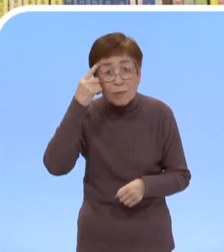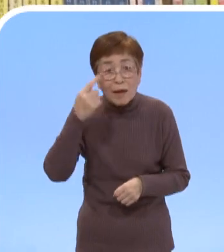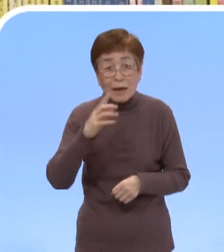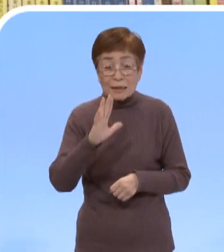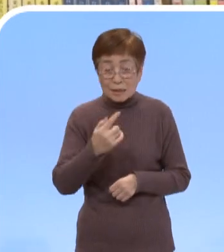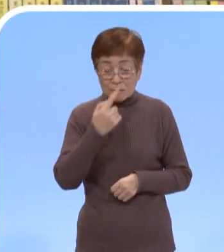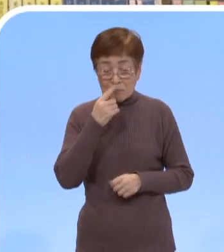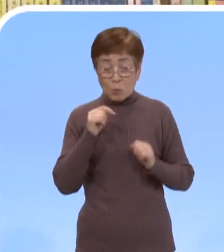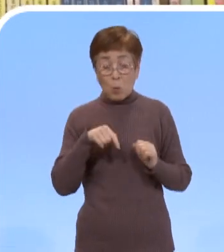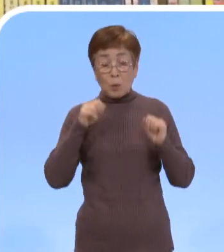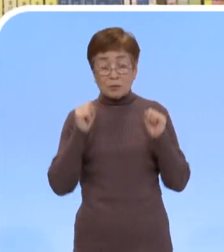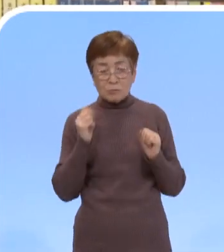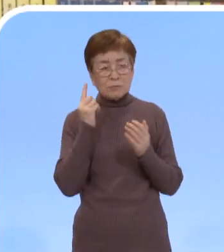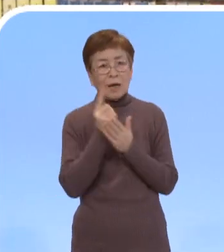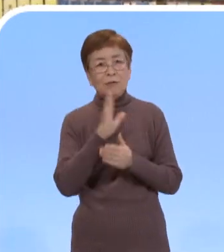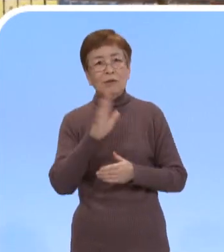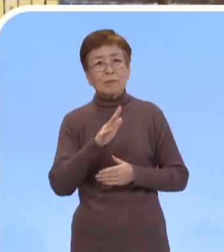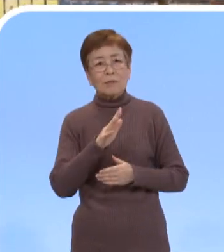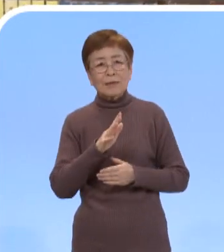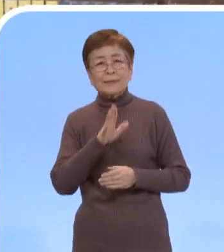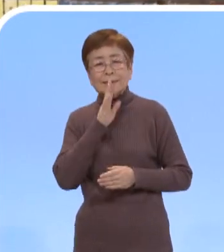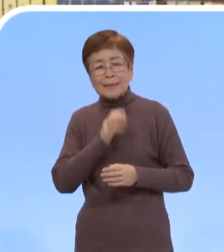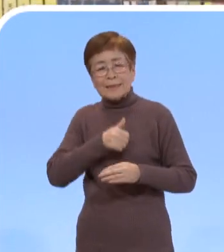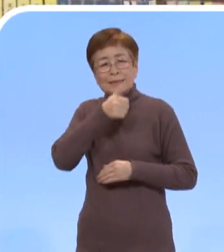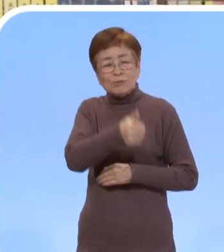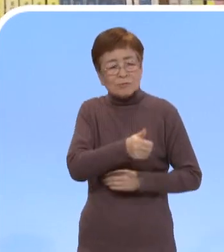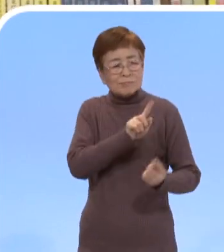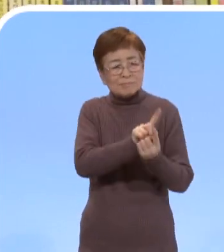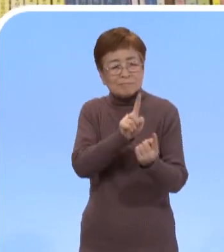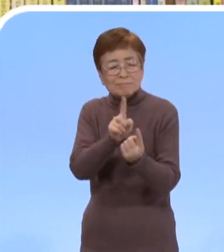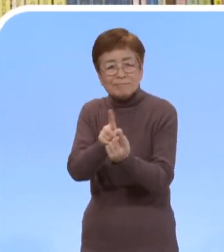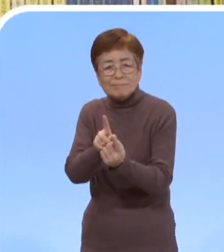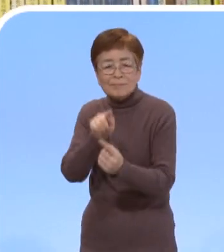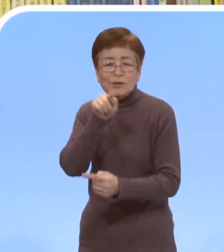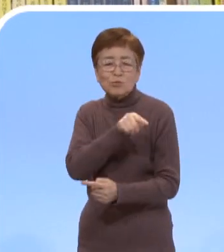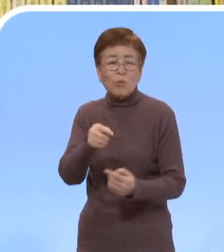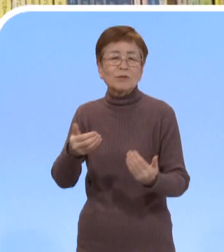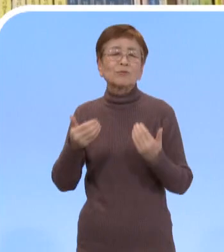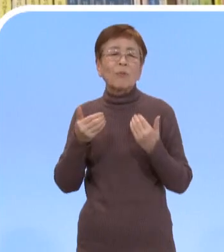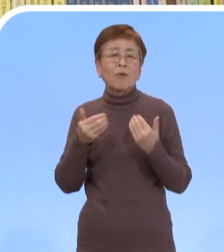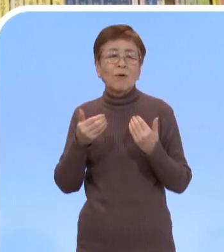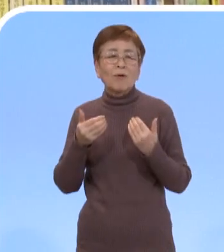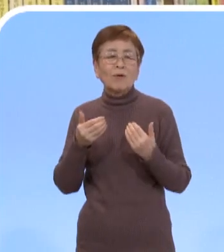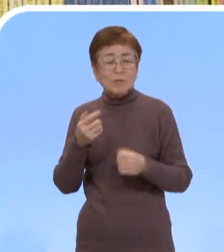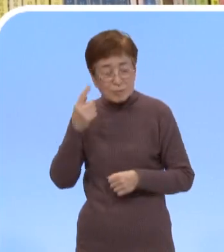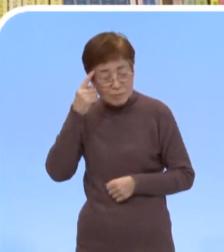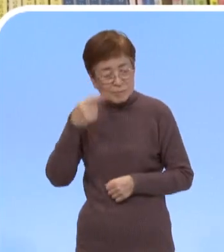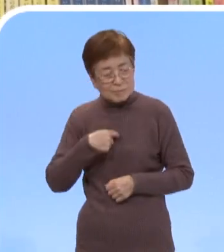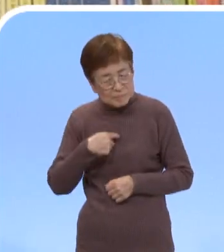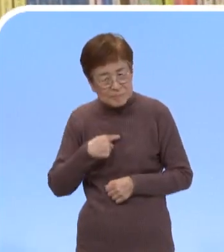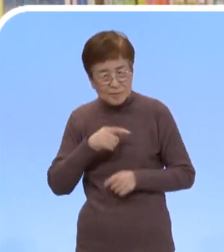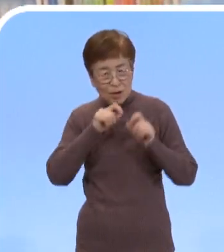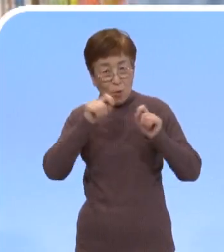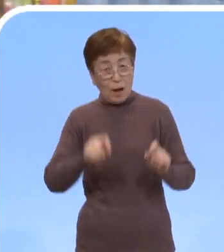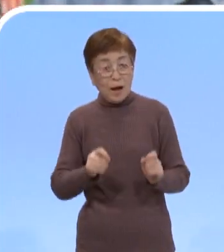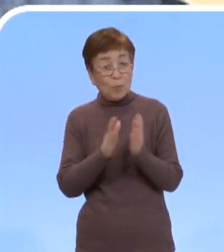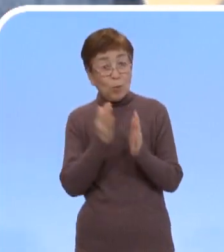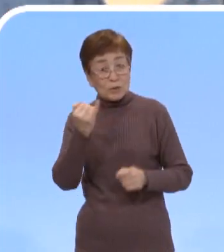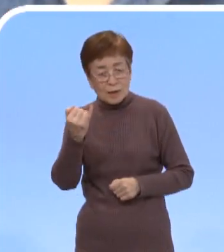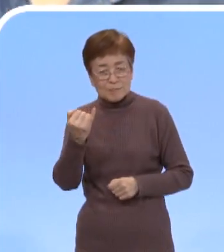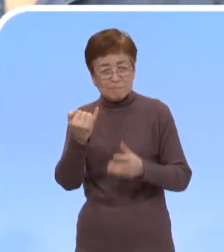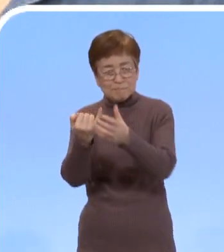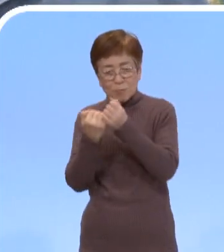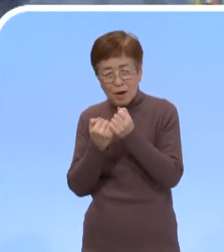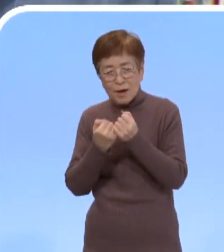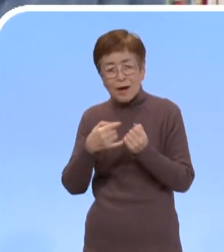にはやっぱ外に出ていろんなことを集めてきて、人と会ってもらう人が必要。でその時にも岡本さん、私の手柄っていうのは岡本さんを